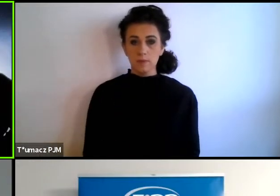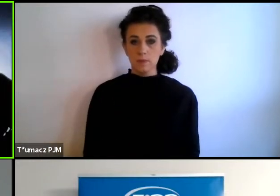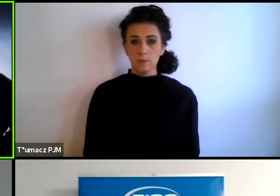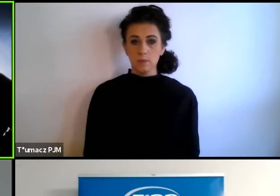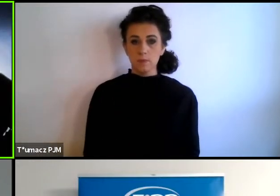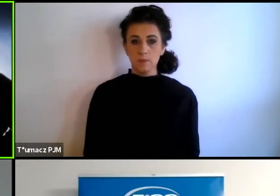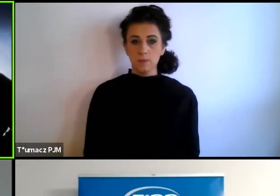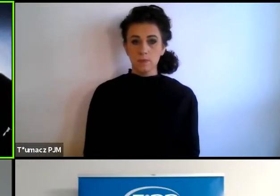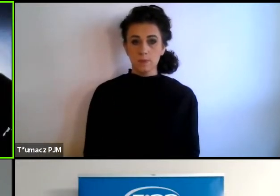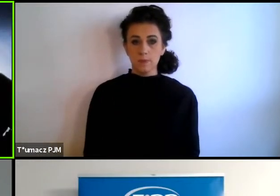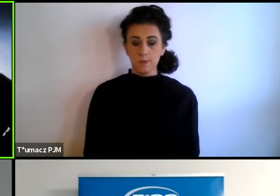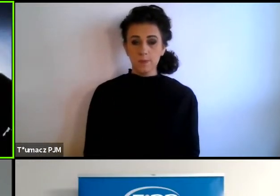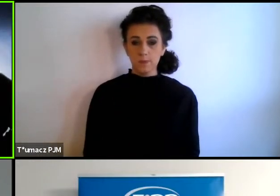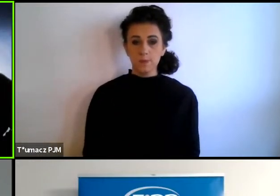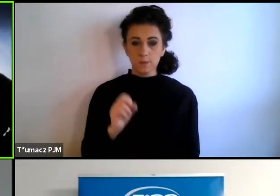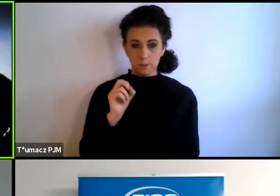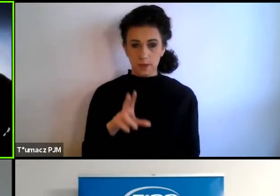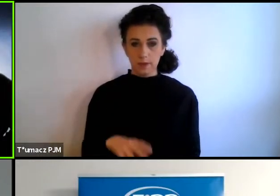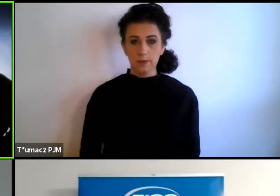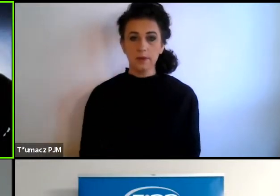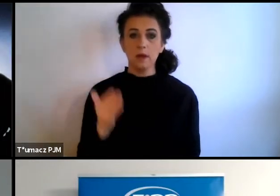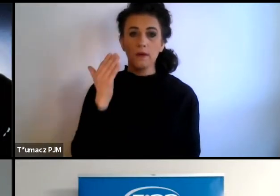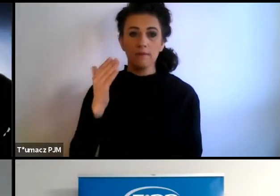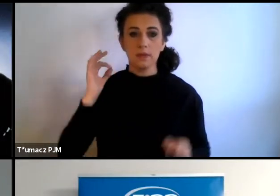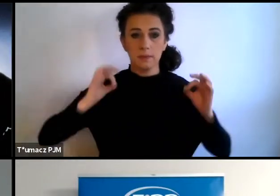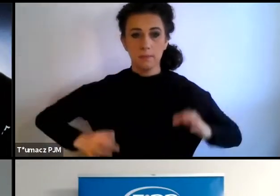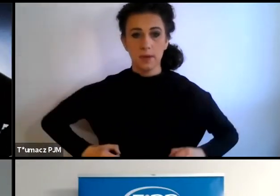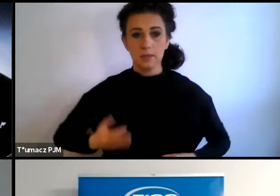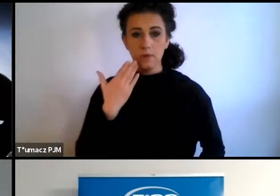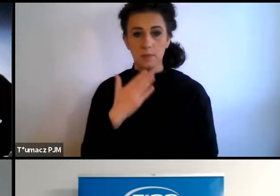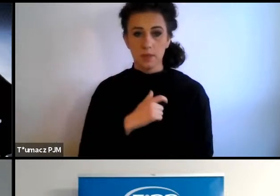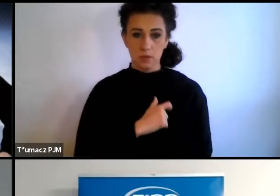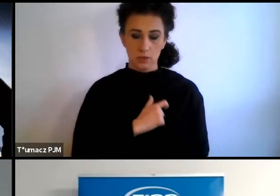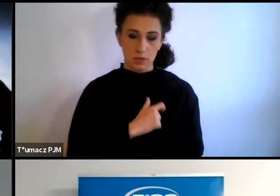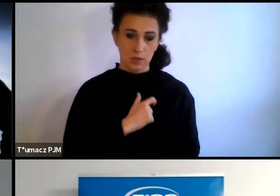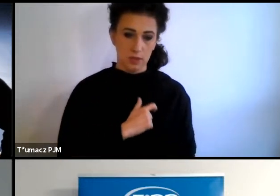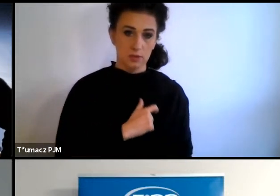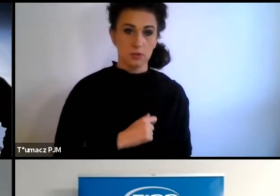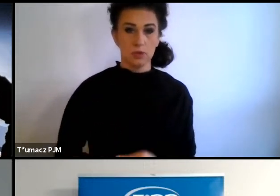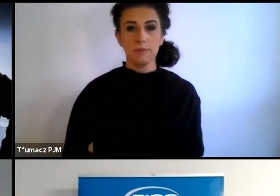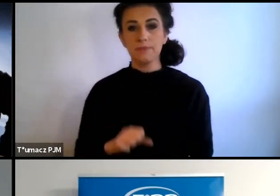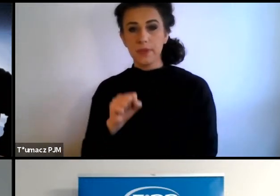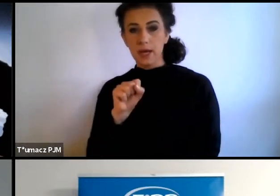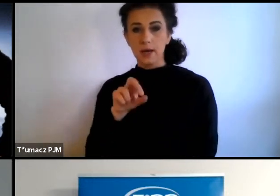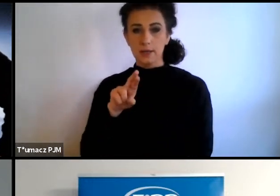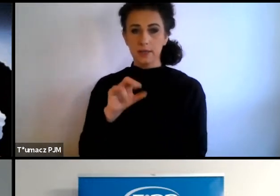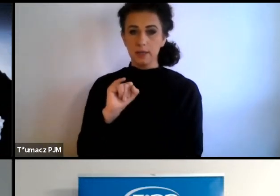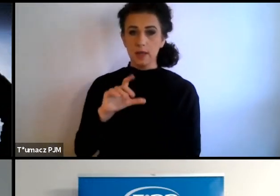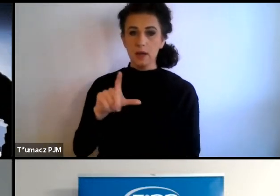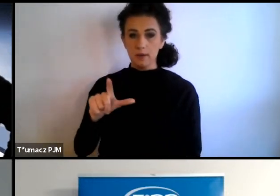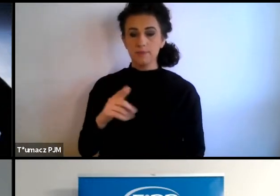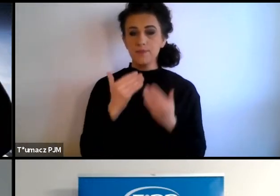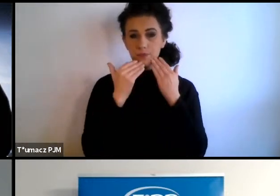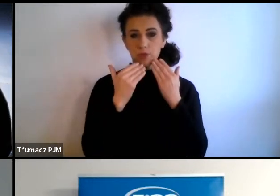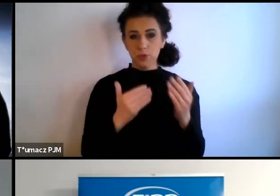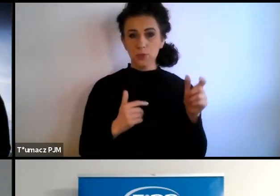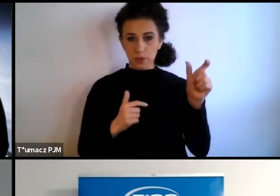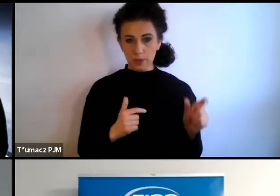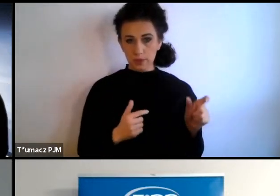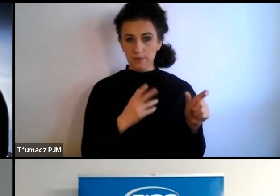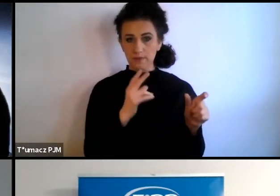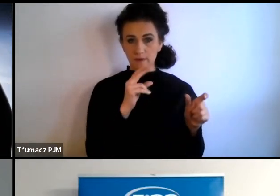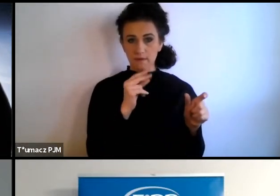Zasłychać tak? Ciebie. Tak, słychać mnie. Witam Państwa bardzo serdecznie. Arielu, dziękuję Ci za wyczerpanie